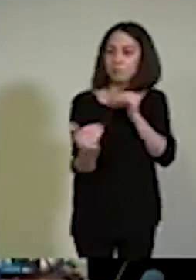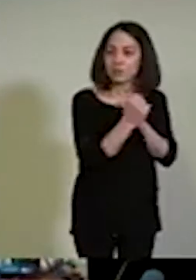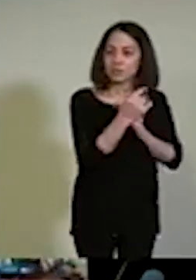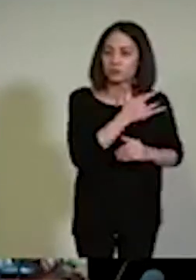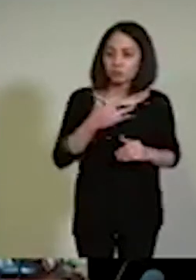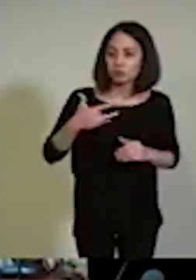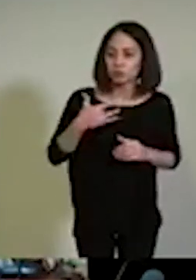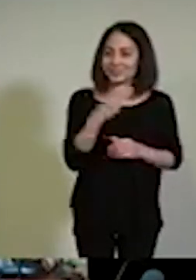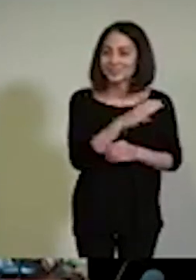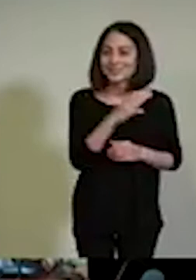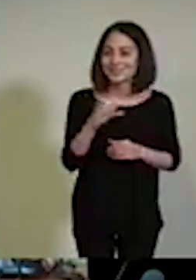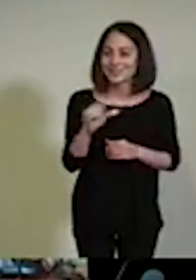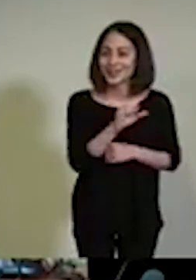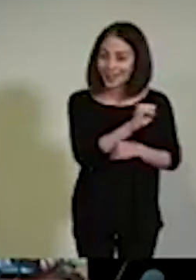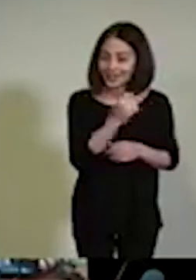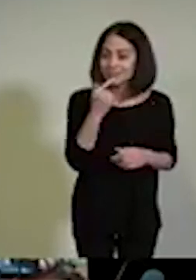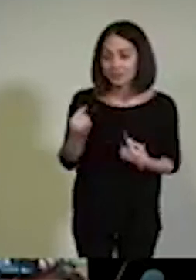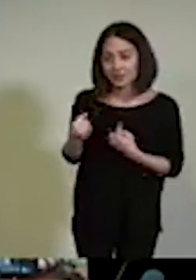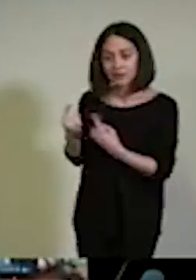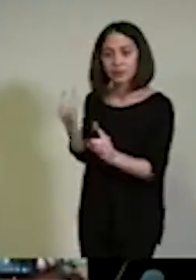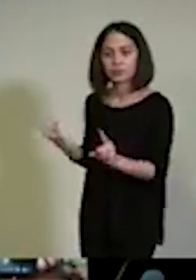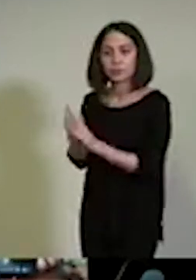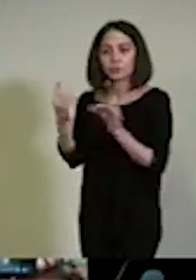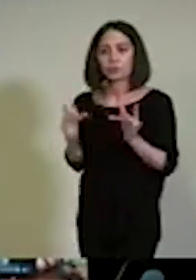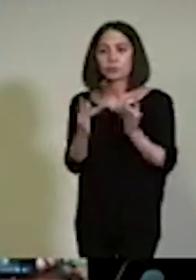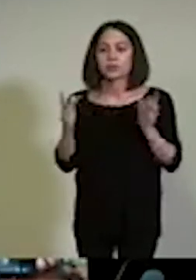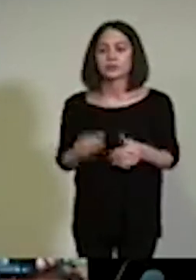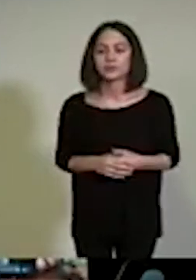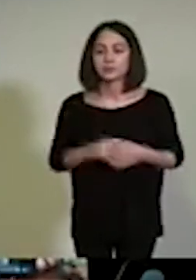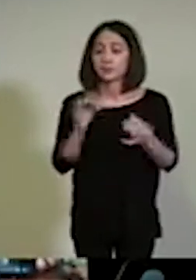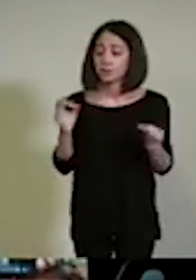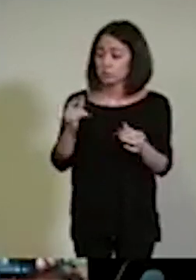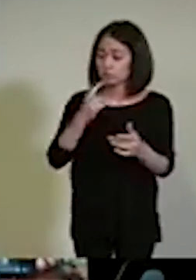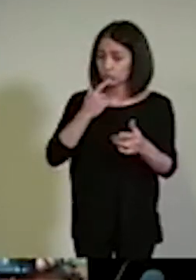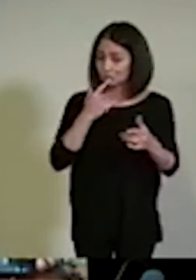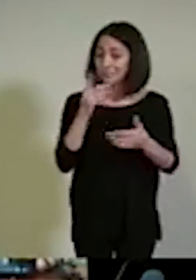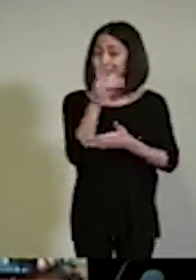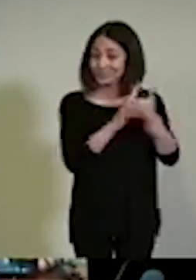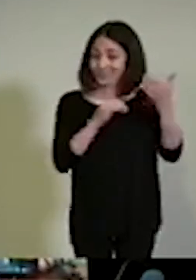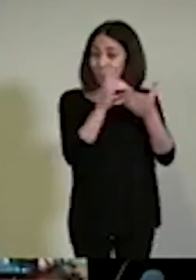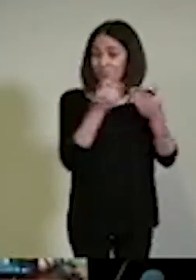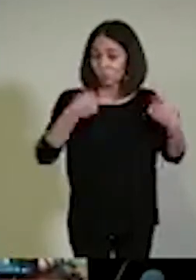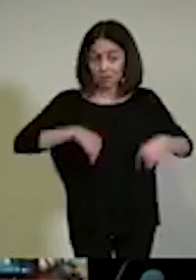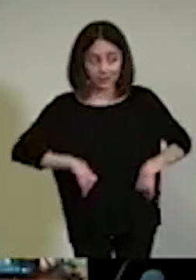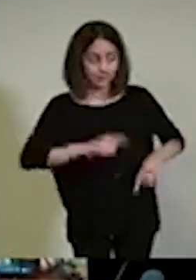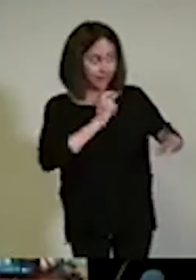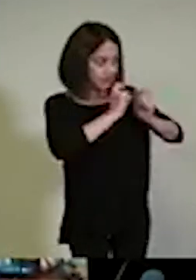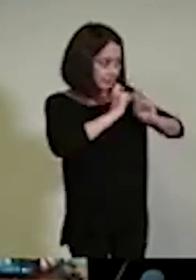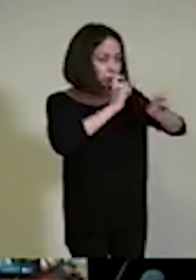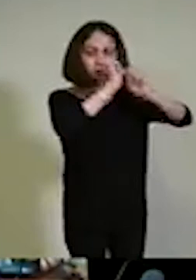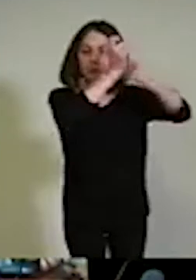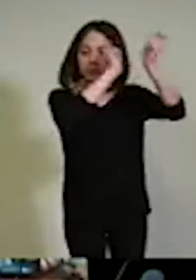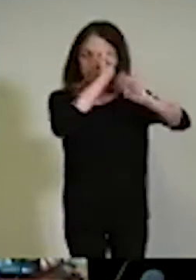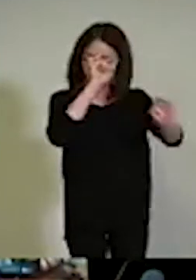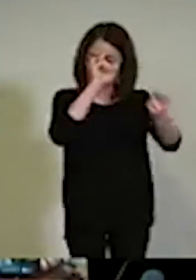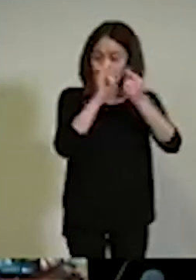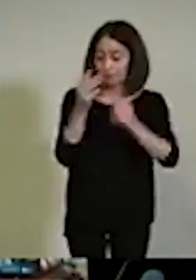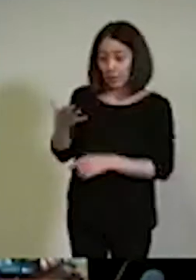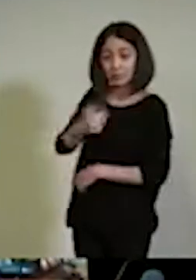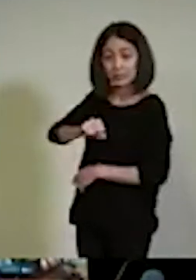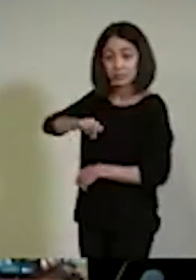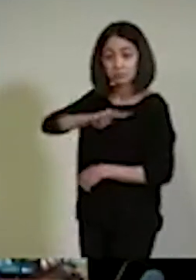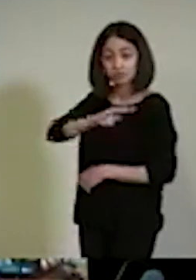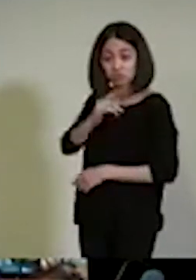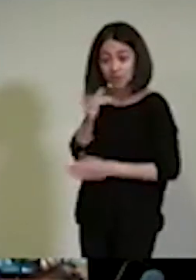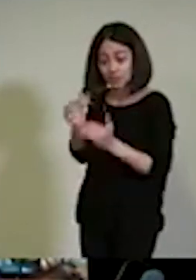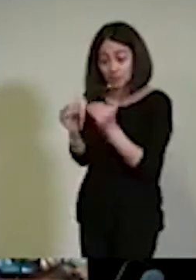En parallèle, nous avons souhaité initier un dialogue sur la question avec le département et avec l'État sur la prise en charge des mineurs le temps